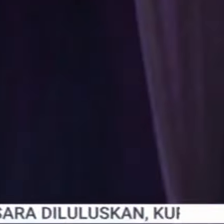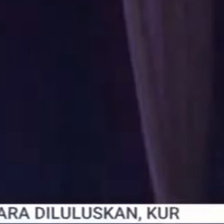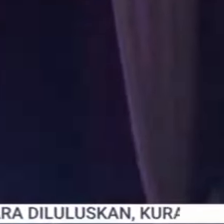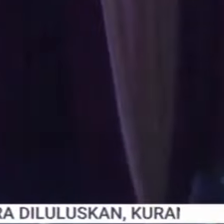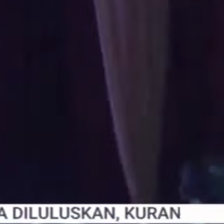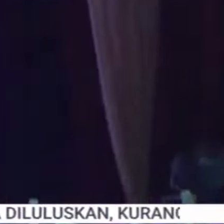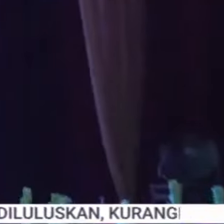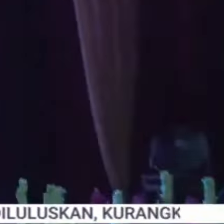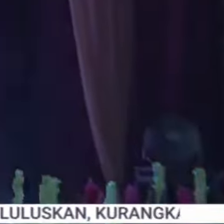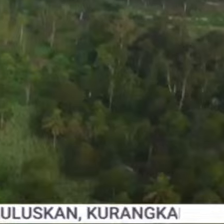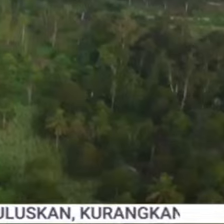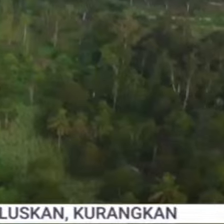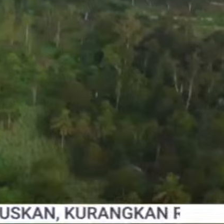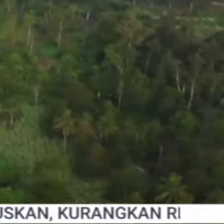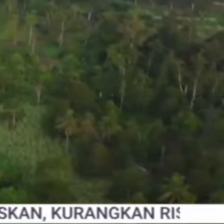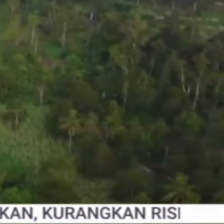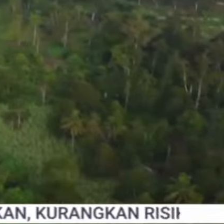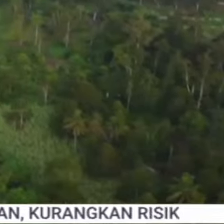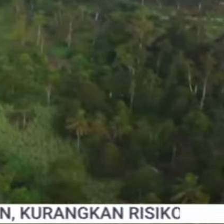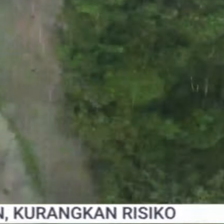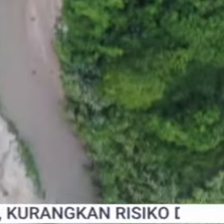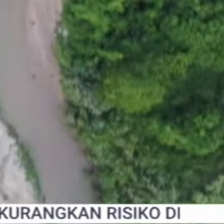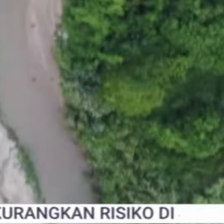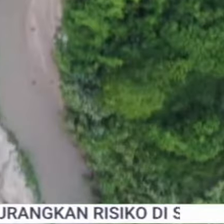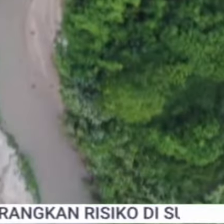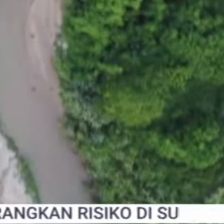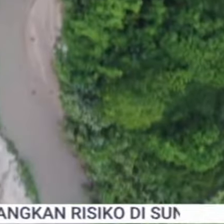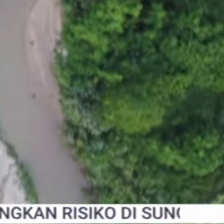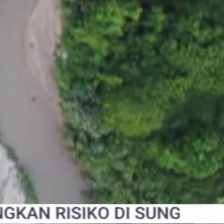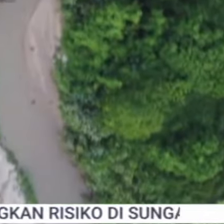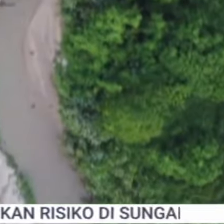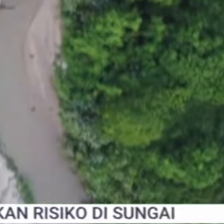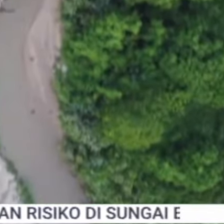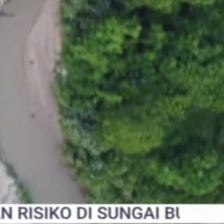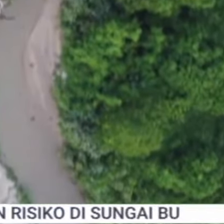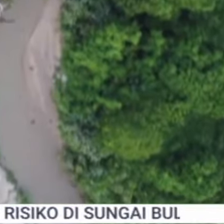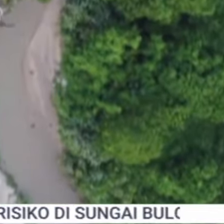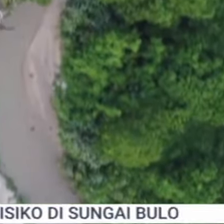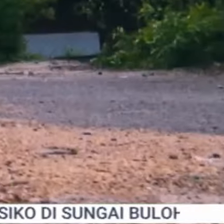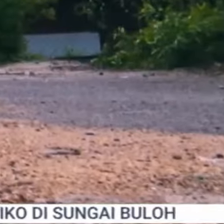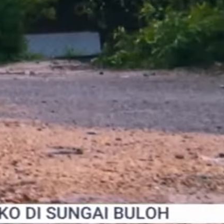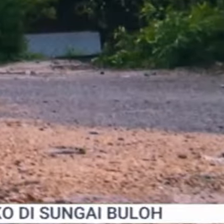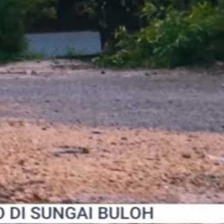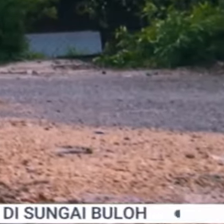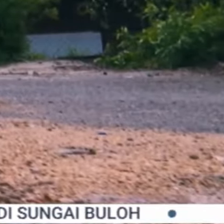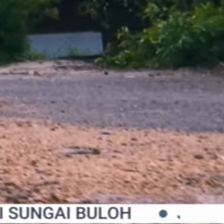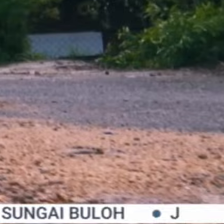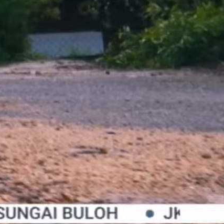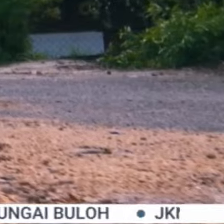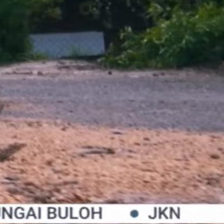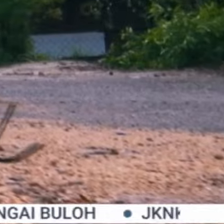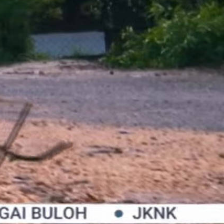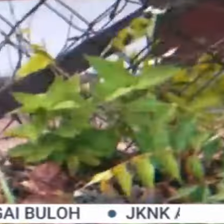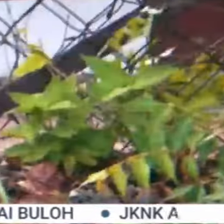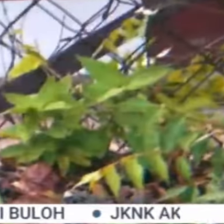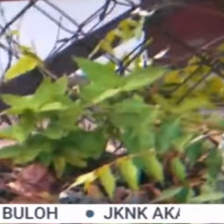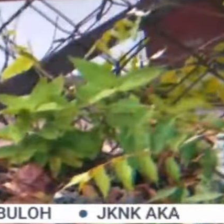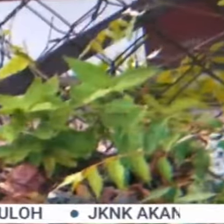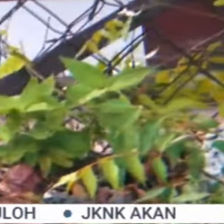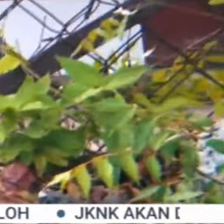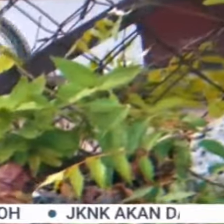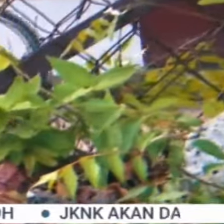Kerajaan Madani tumpu isu tata kelola pastikan bantuan sampai kepada golongan miskin.